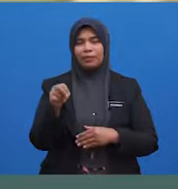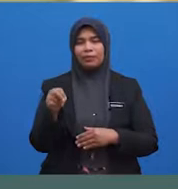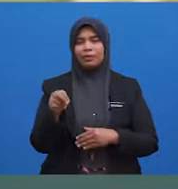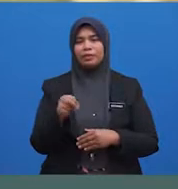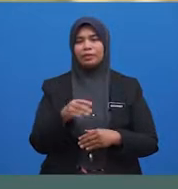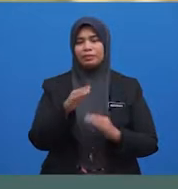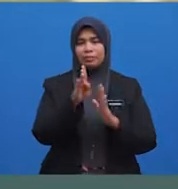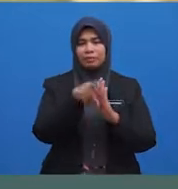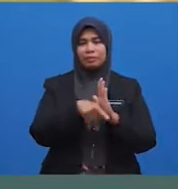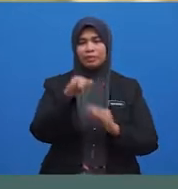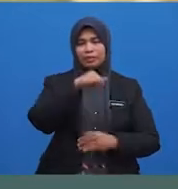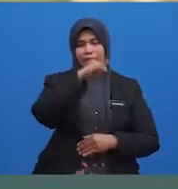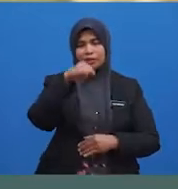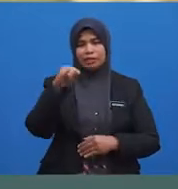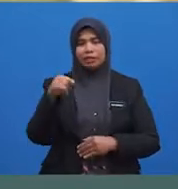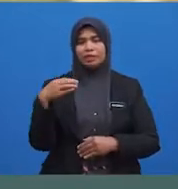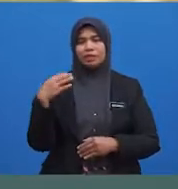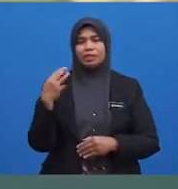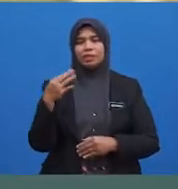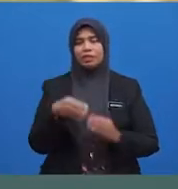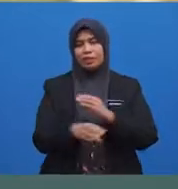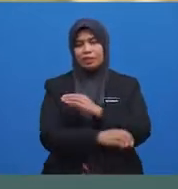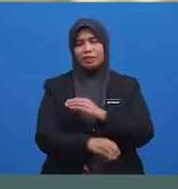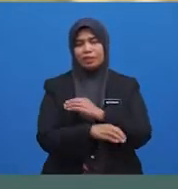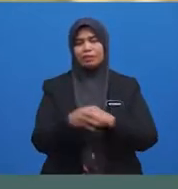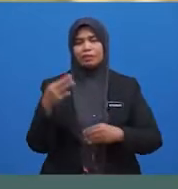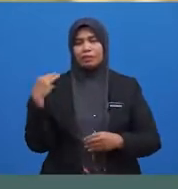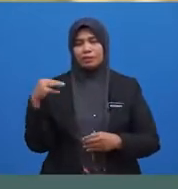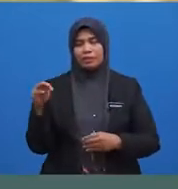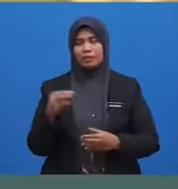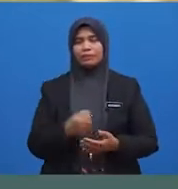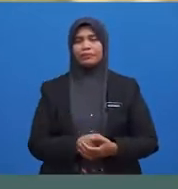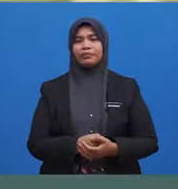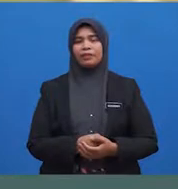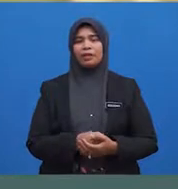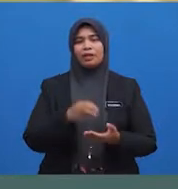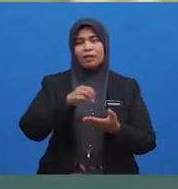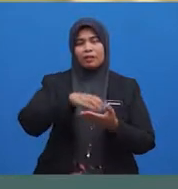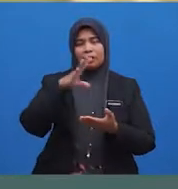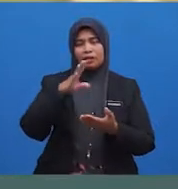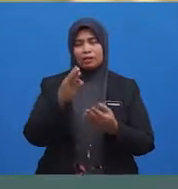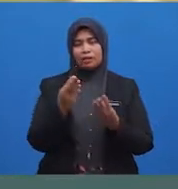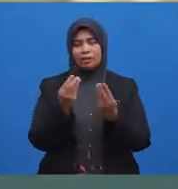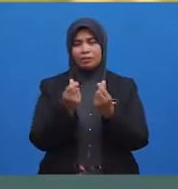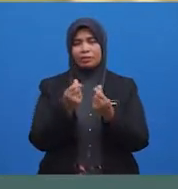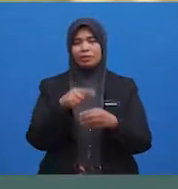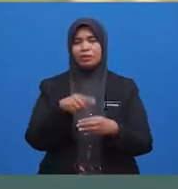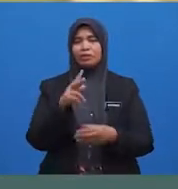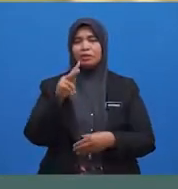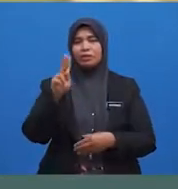memerlukan biji timah dalam kuantiti yang banyak dan berterusan. Kekayaan biji timah di Kuala